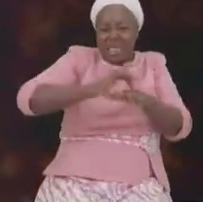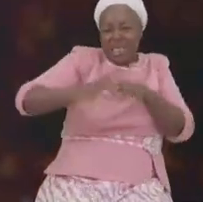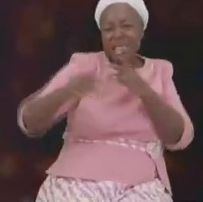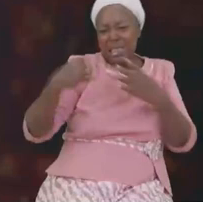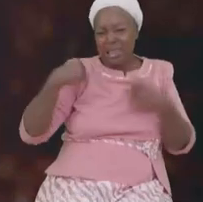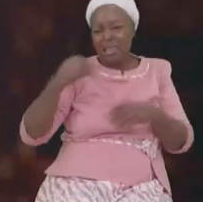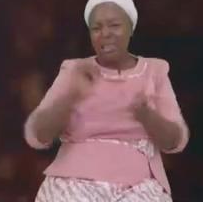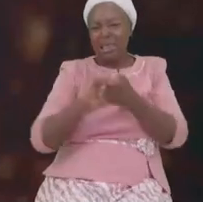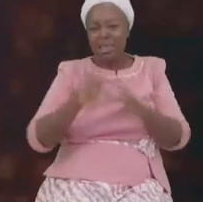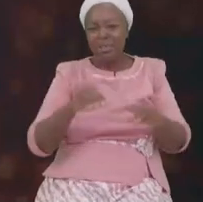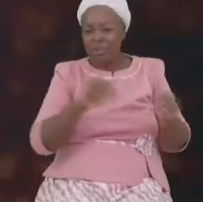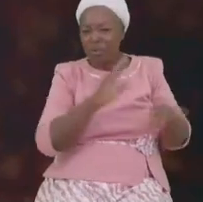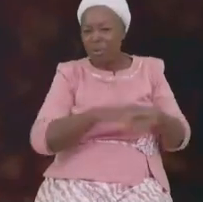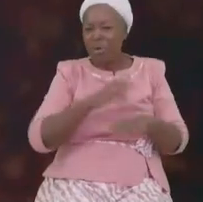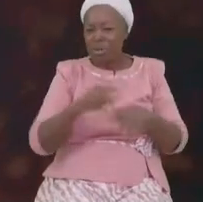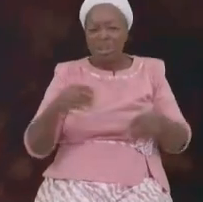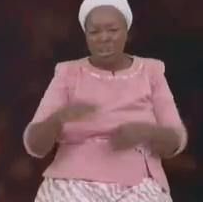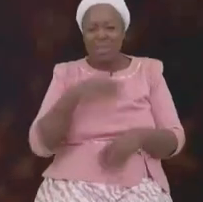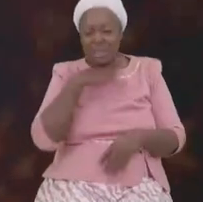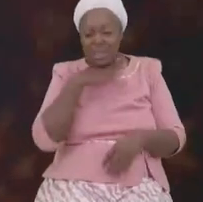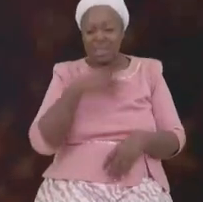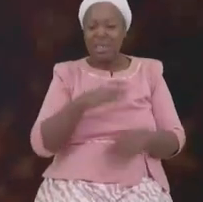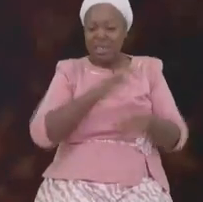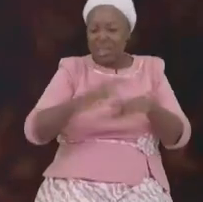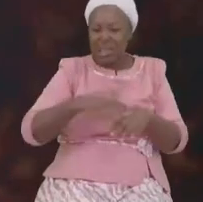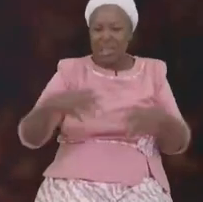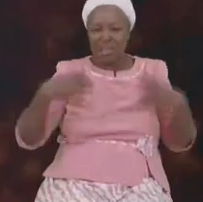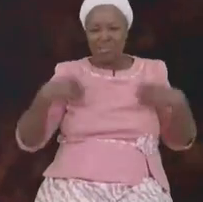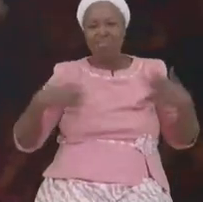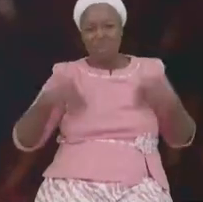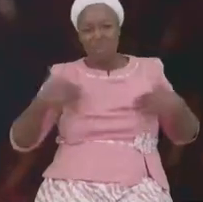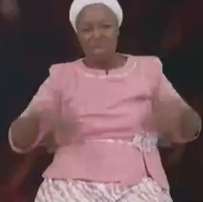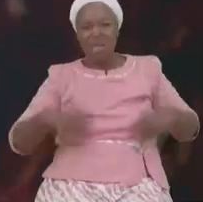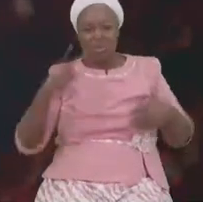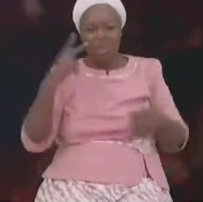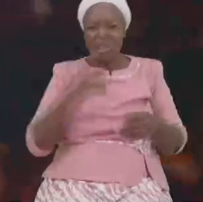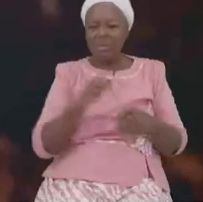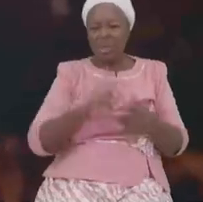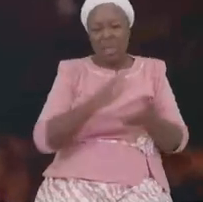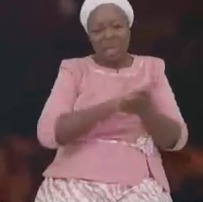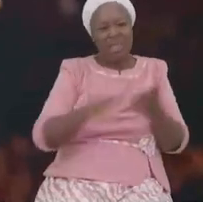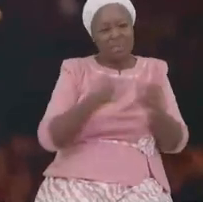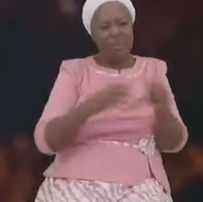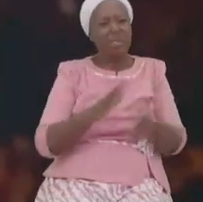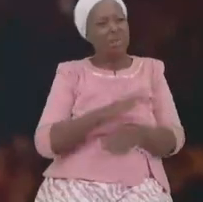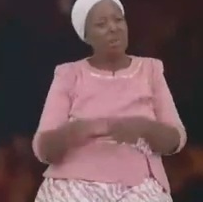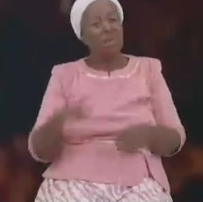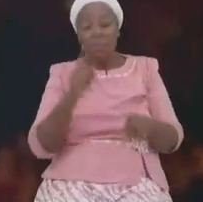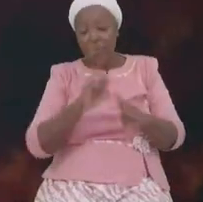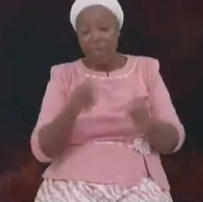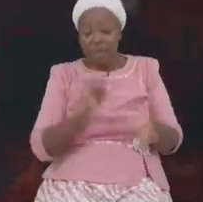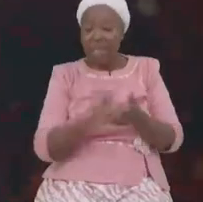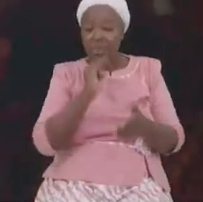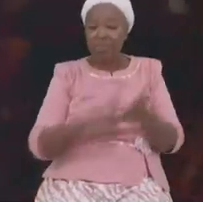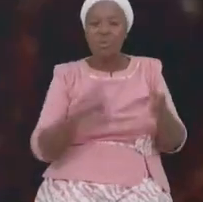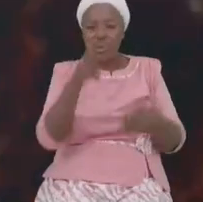d'apparence souillée. Et d'exposition souillée, il purifie toute chose. C'est ce que Dieu veut faire. Et si tu